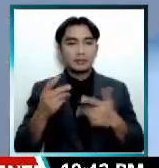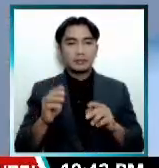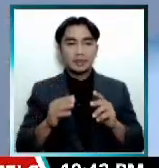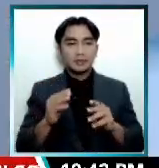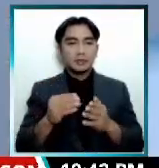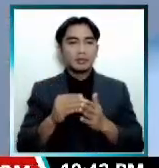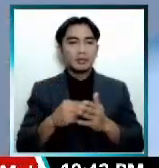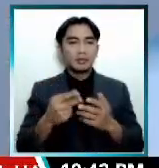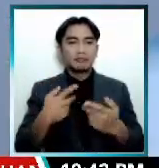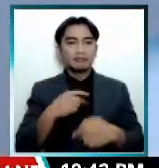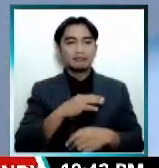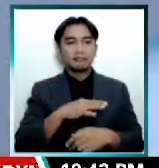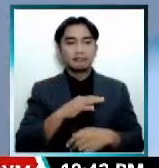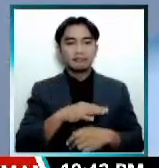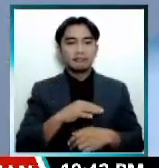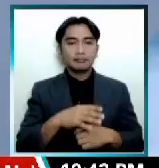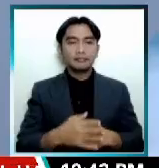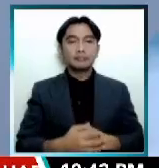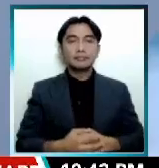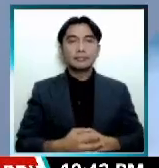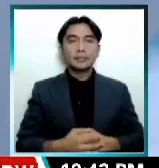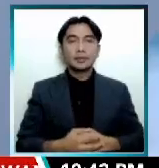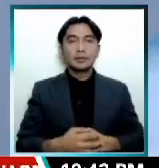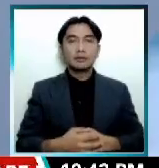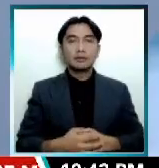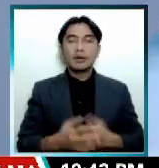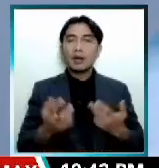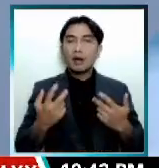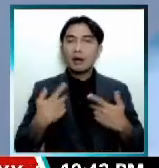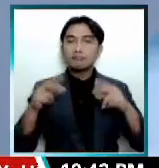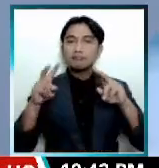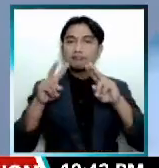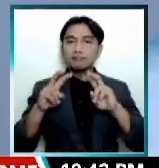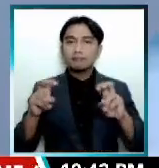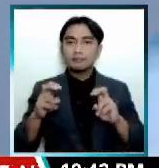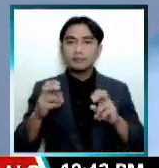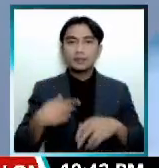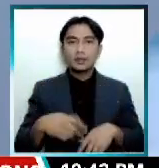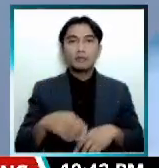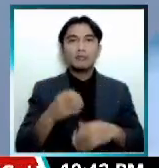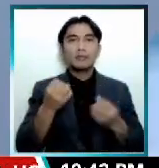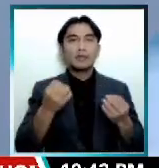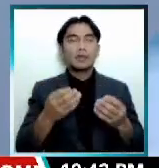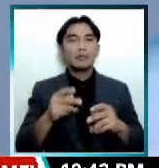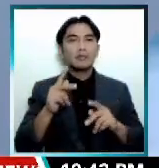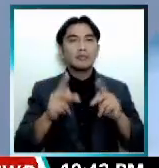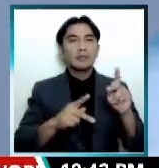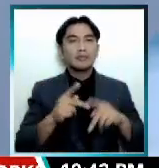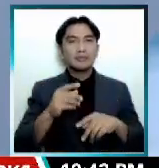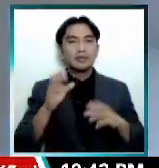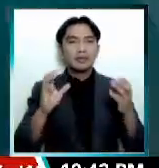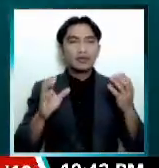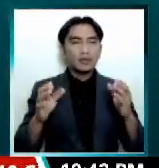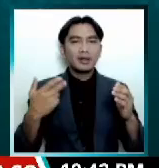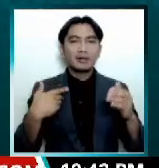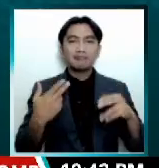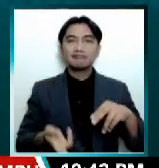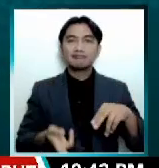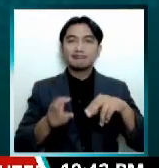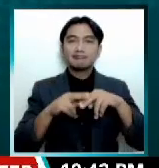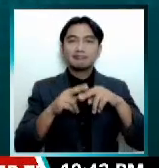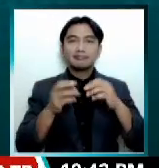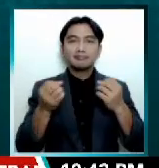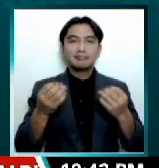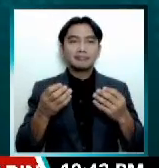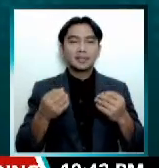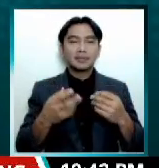Dumami ang mga Pilipinong nagsabing mahirap sila batay sa pinakahuling survey ng Social Weather Stations. Sa survey noong December